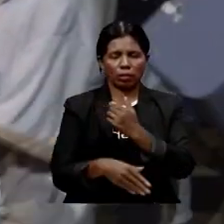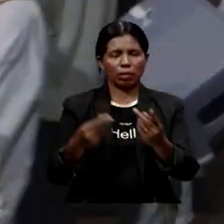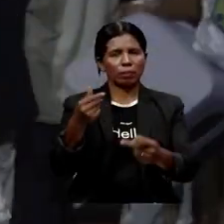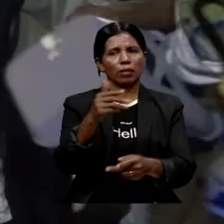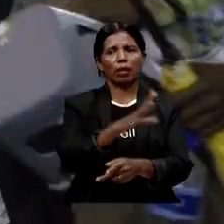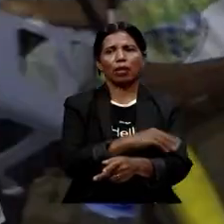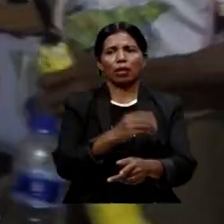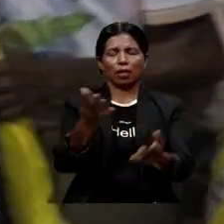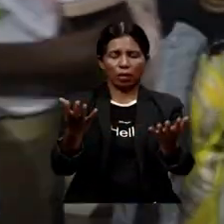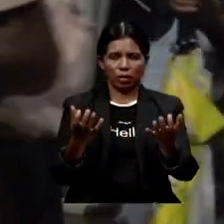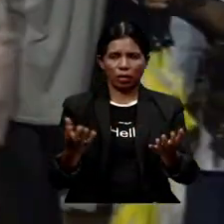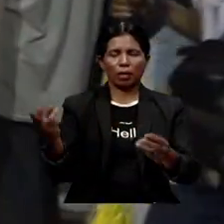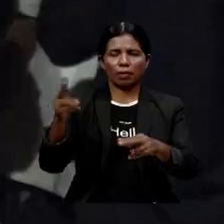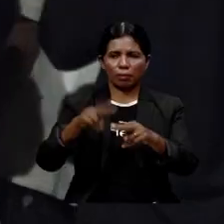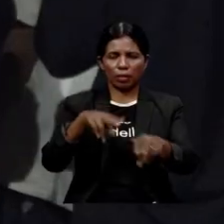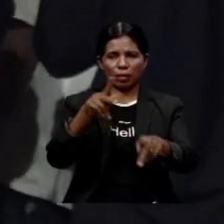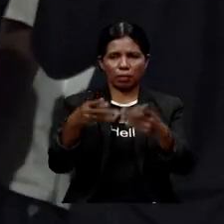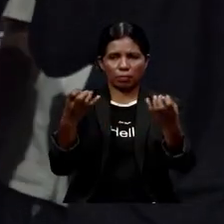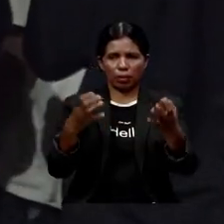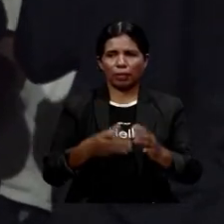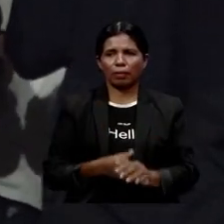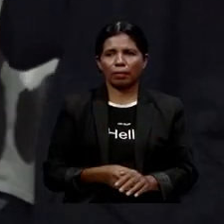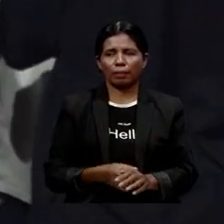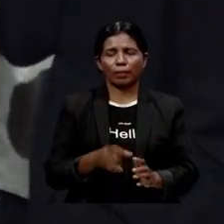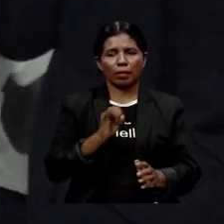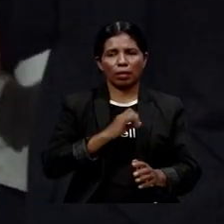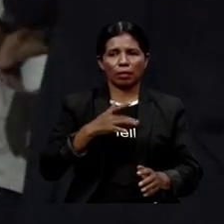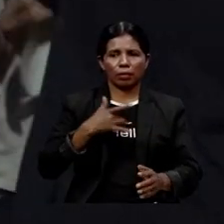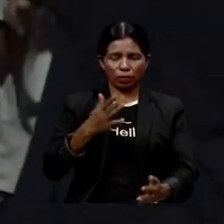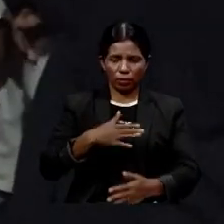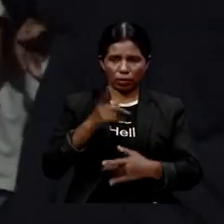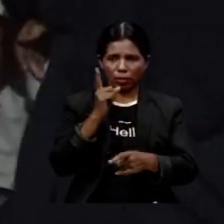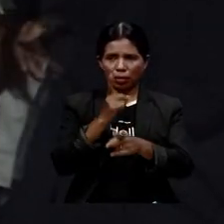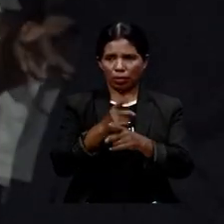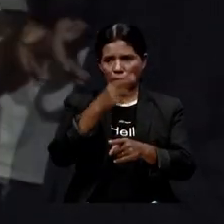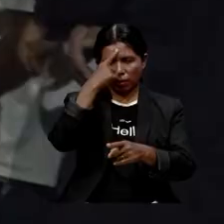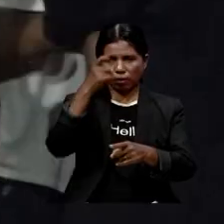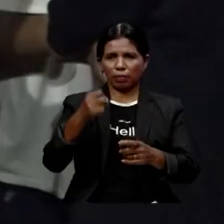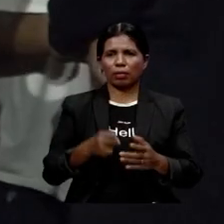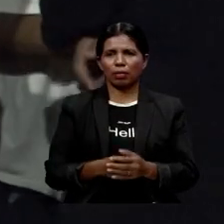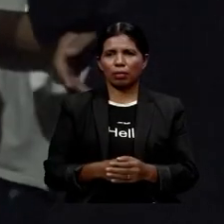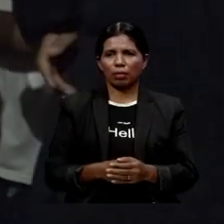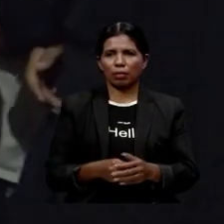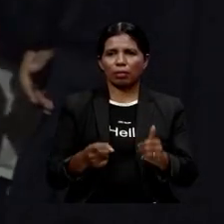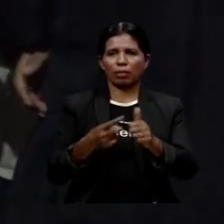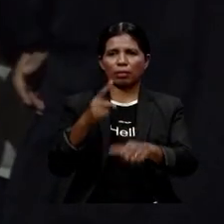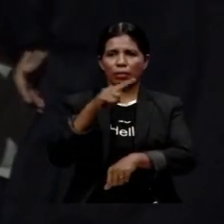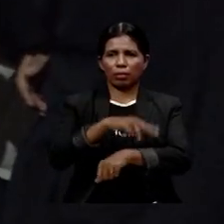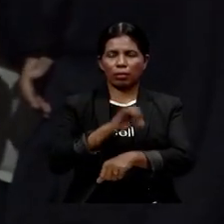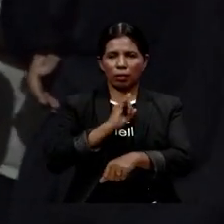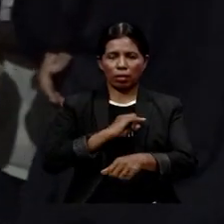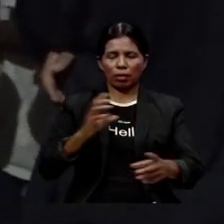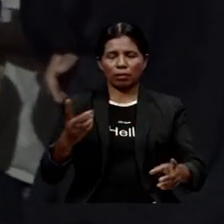kai ma rai dane sai amen tai ma barak liuta. Hau, senti kontenti tep tebes, tamba foin primera bes hau